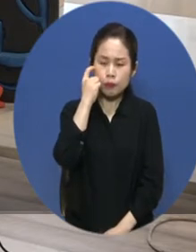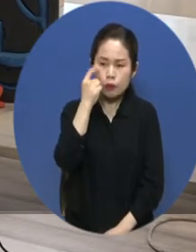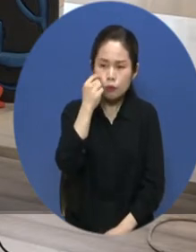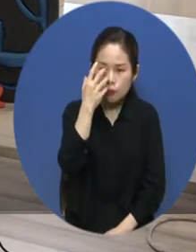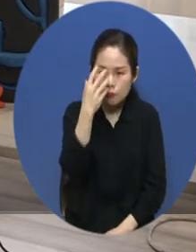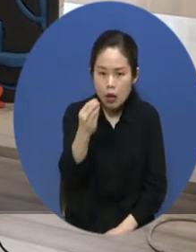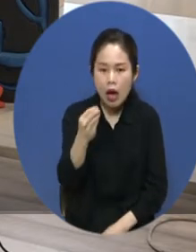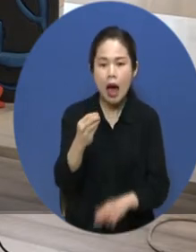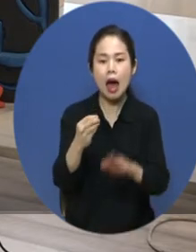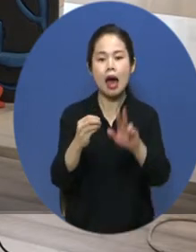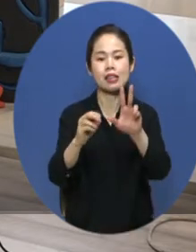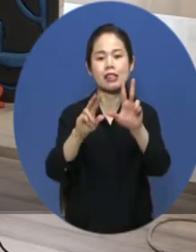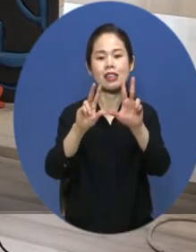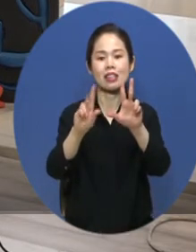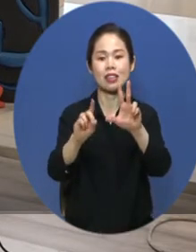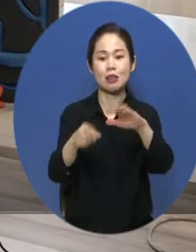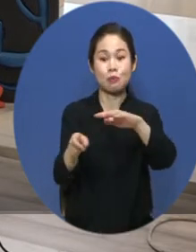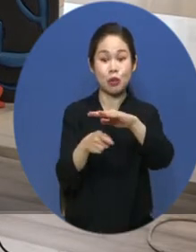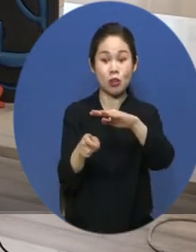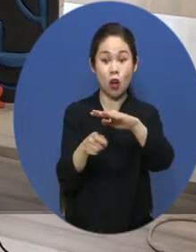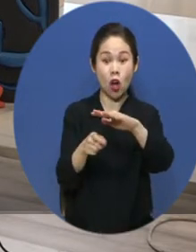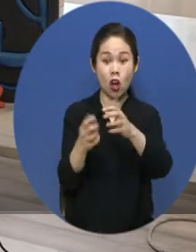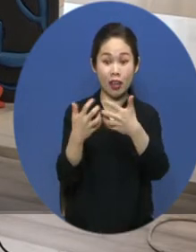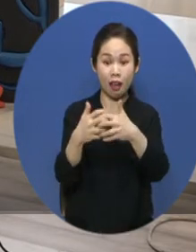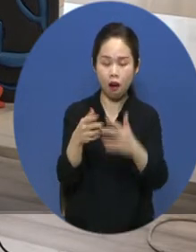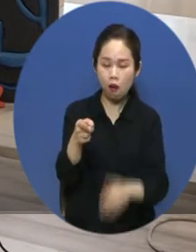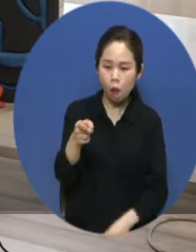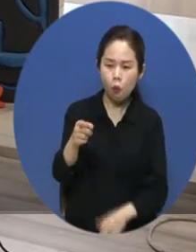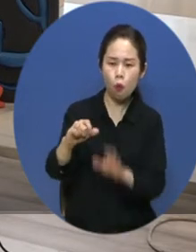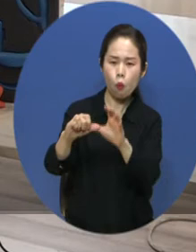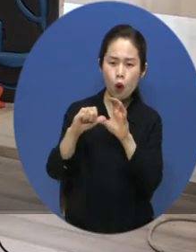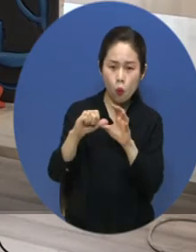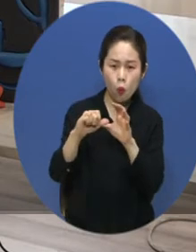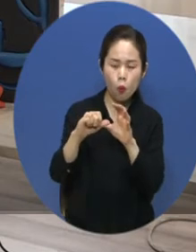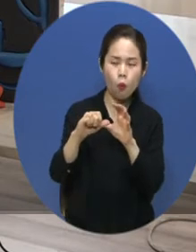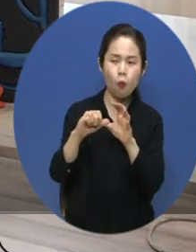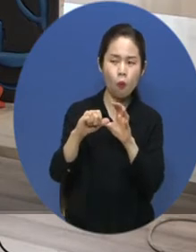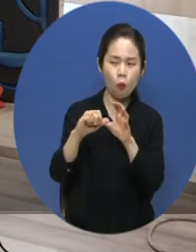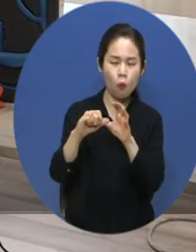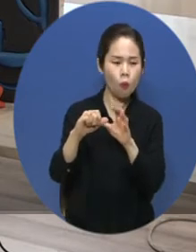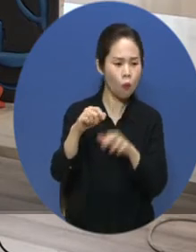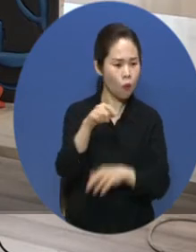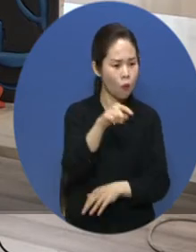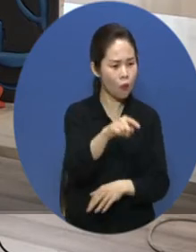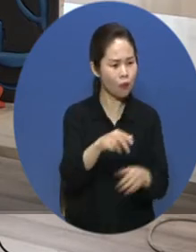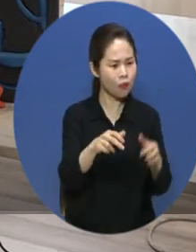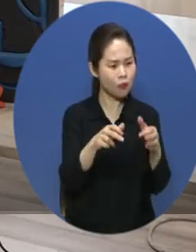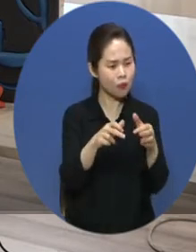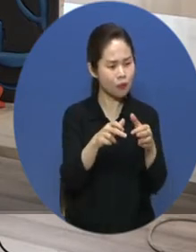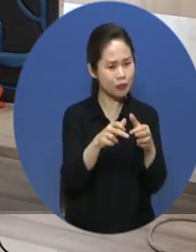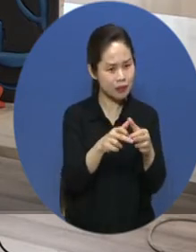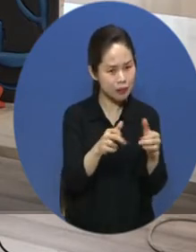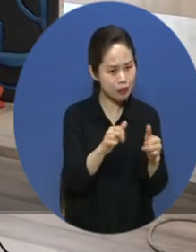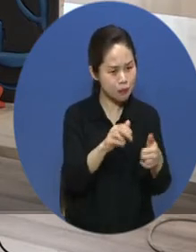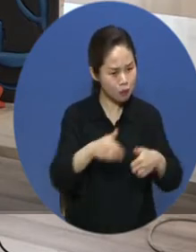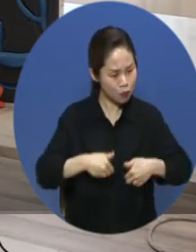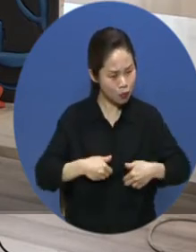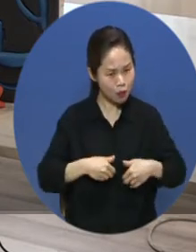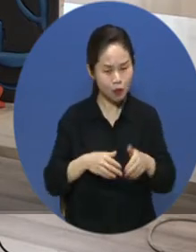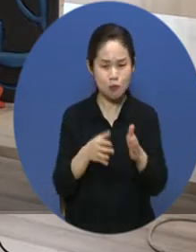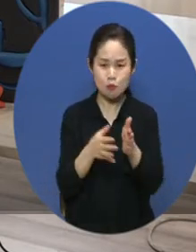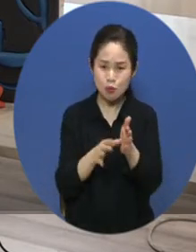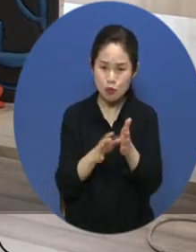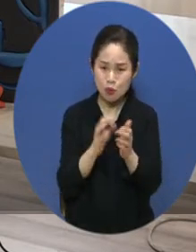3D 프린터라는 게 나왔고, 그것들을 좀 잘 활용을 하면은 그분들한테 필요한 도구를 만들어 드릴 수